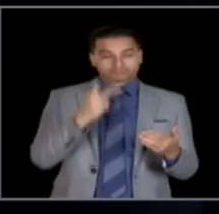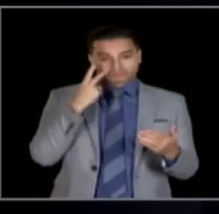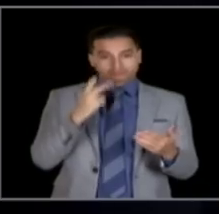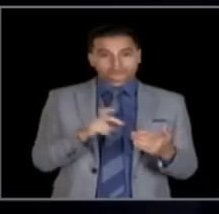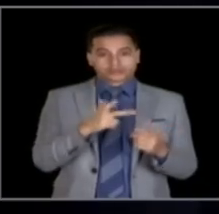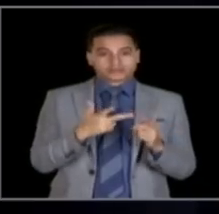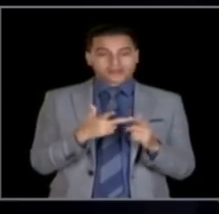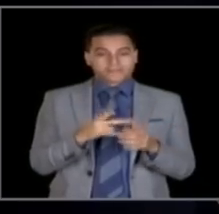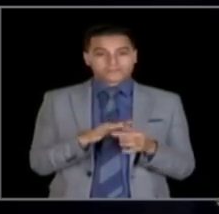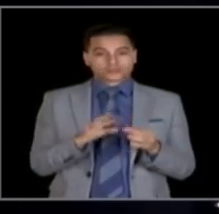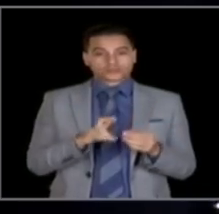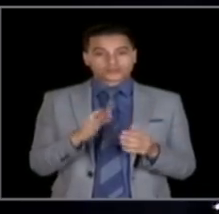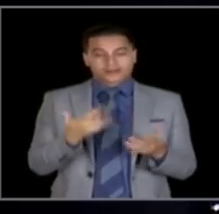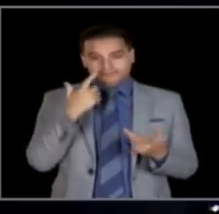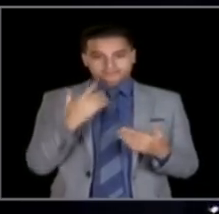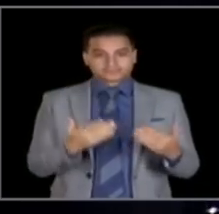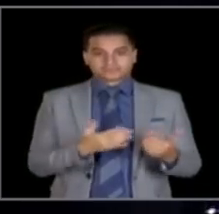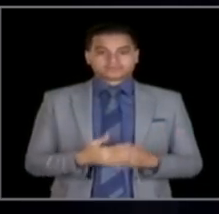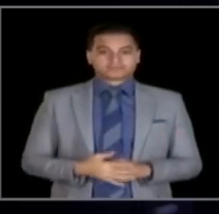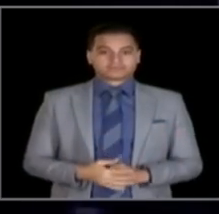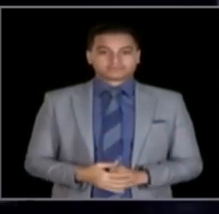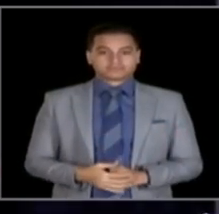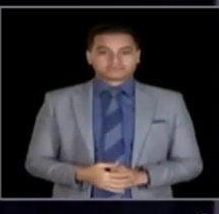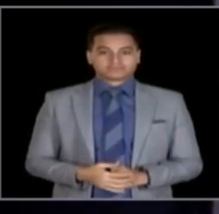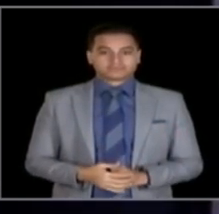وهنشوف السؤال الثالث وموضوع السؤال إيه.